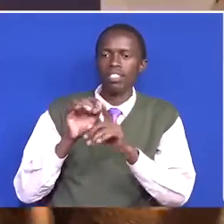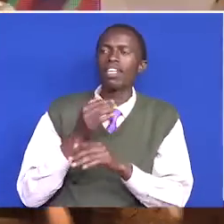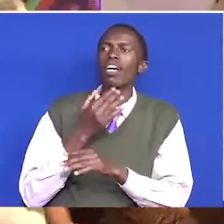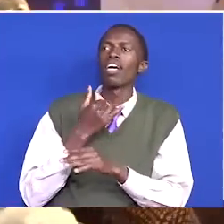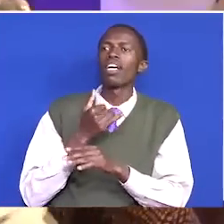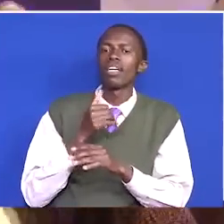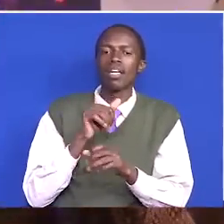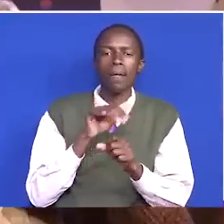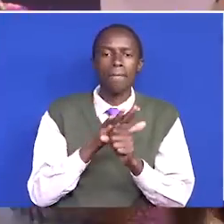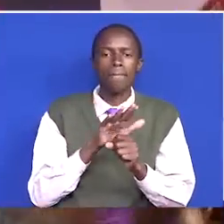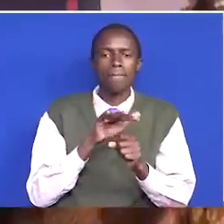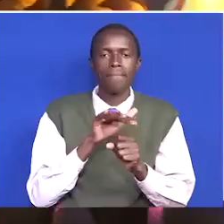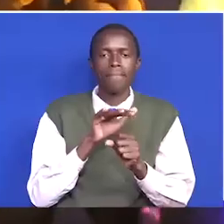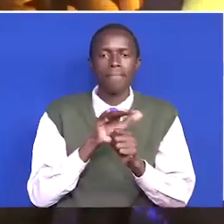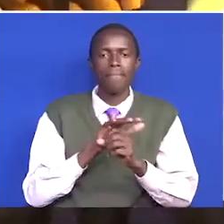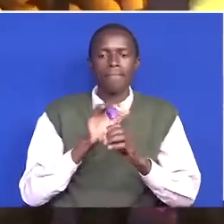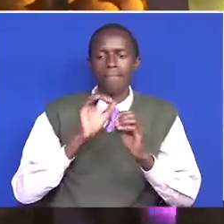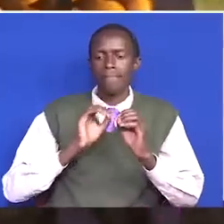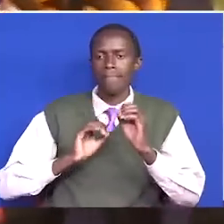nakuhitaji sana.